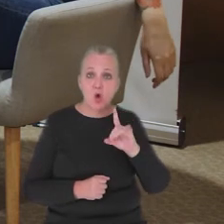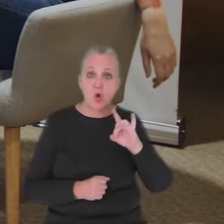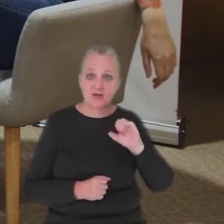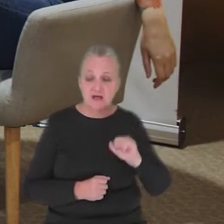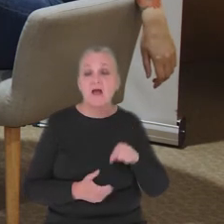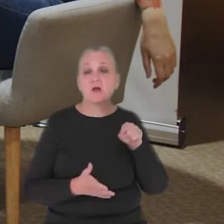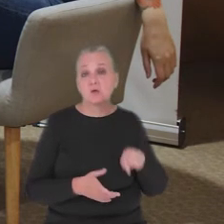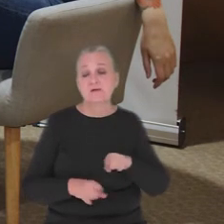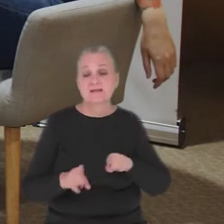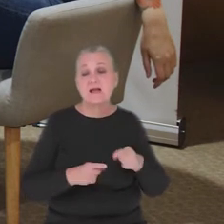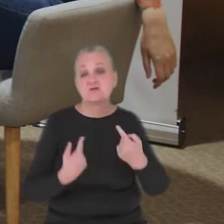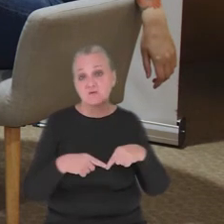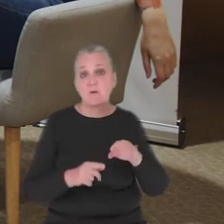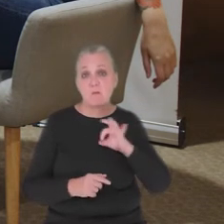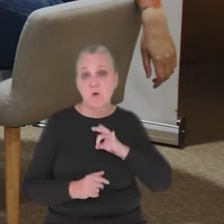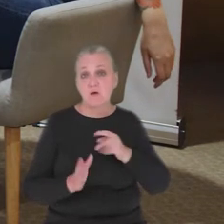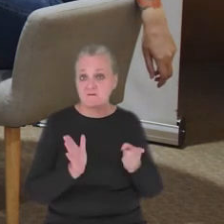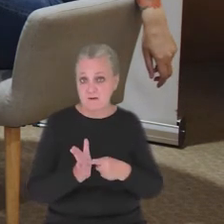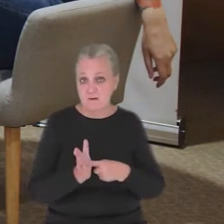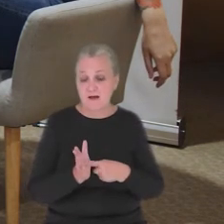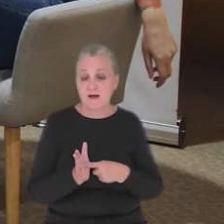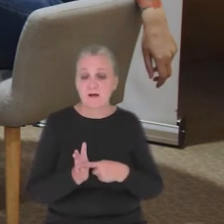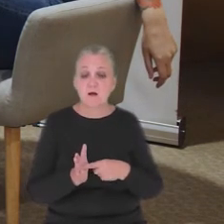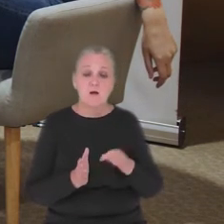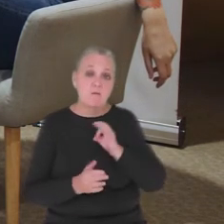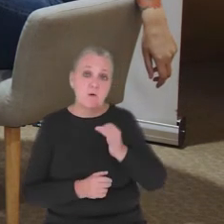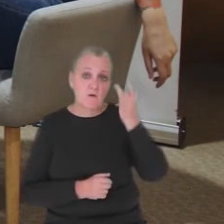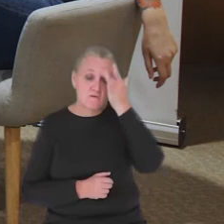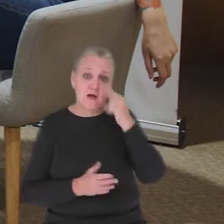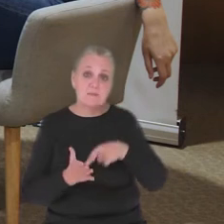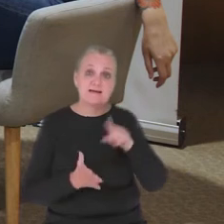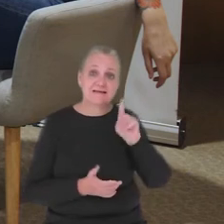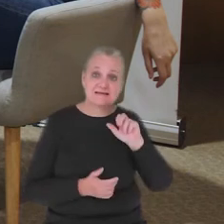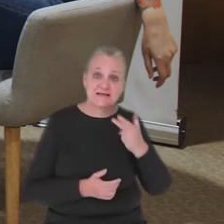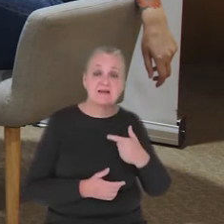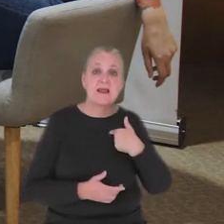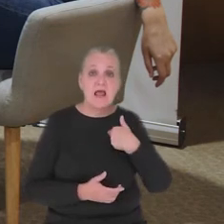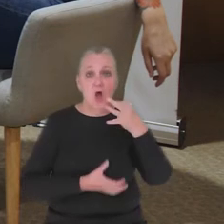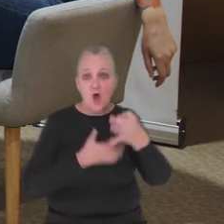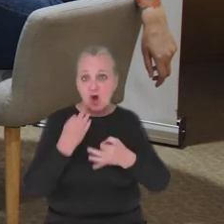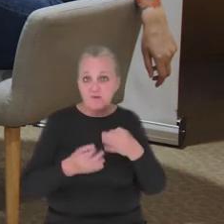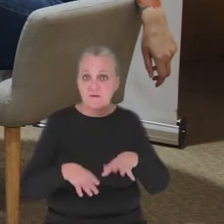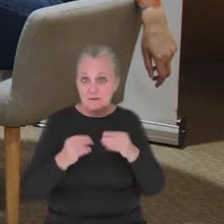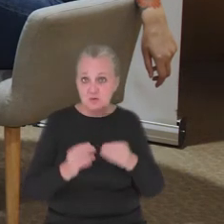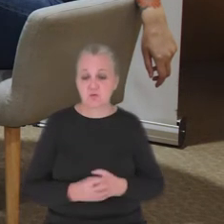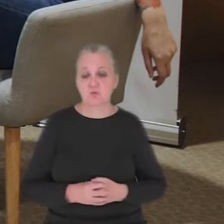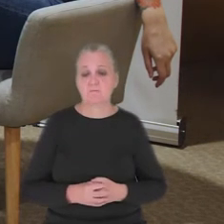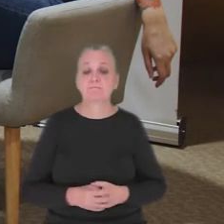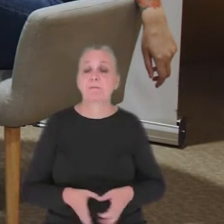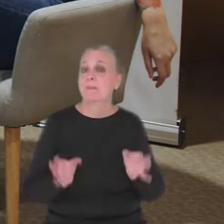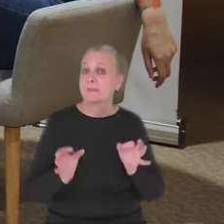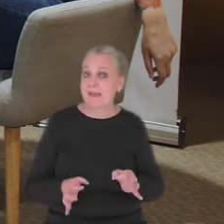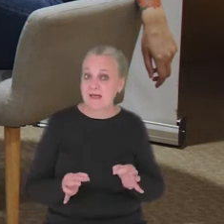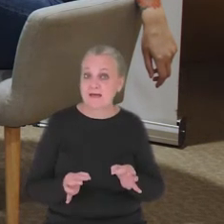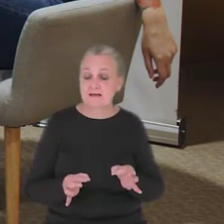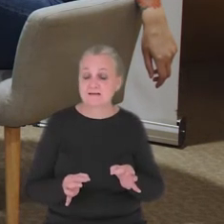moje wymagania, znaczy moje wyobrażenia zinowe, o których mówiłam na początku. I teraz jak